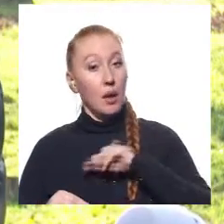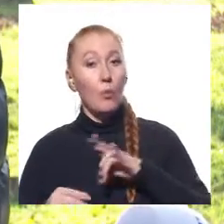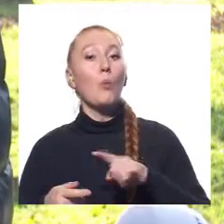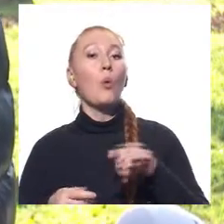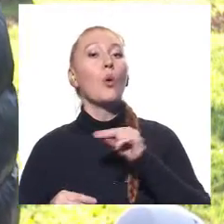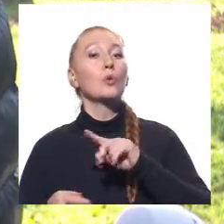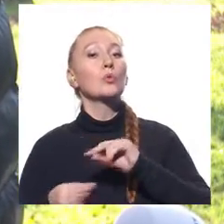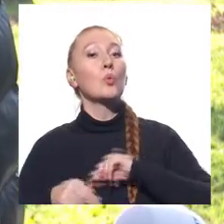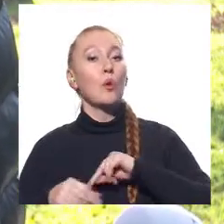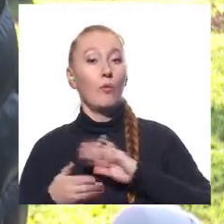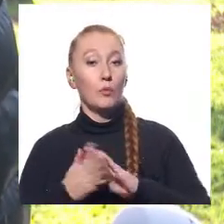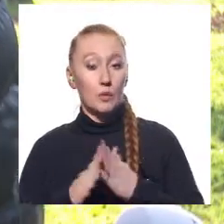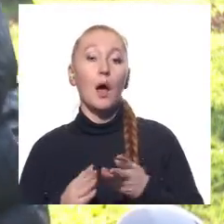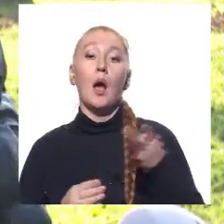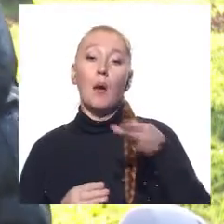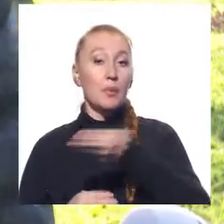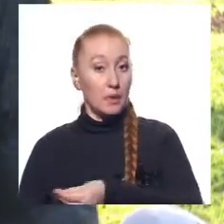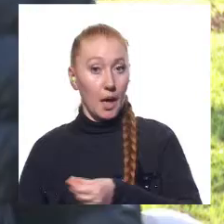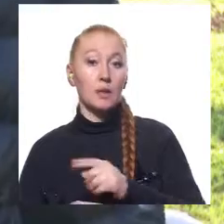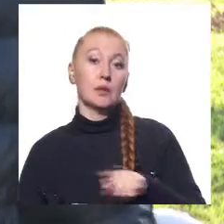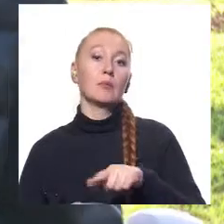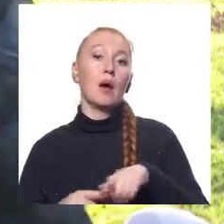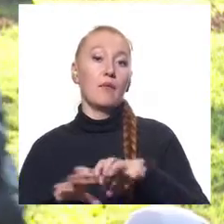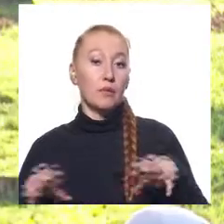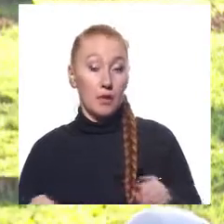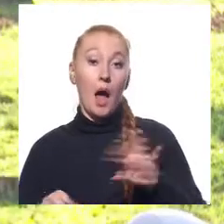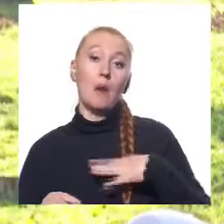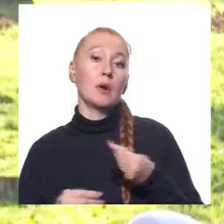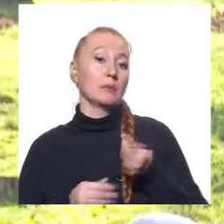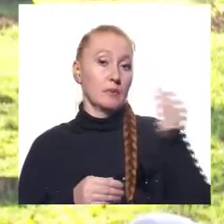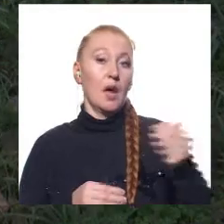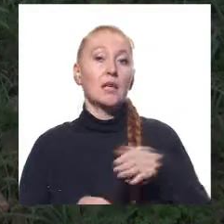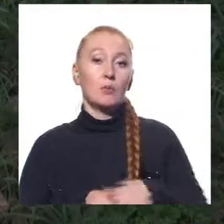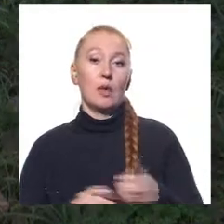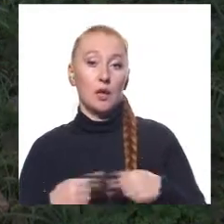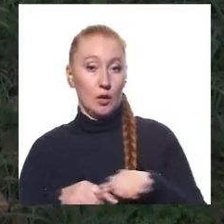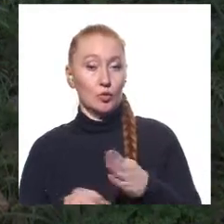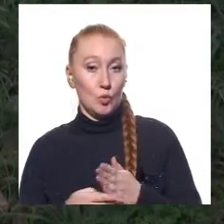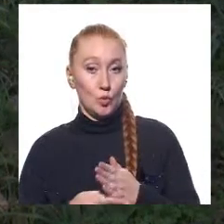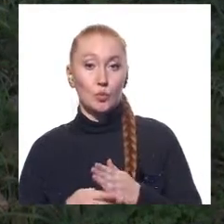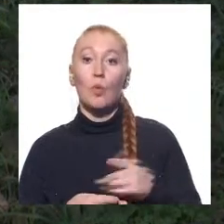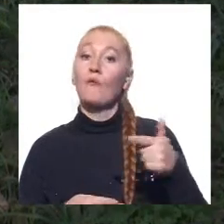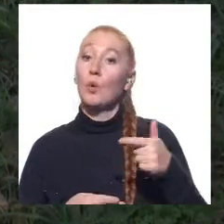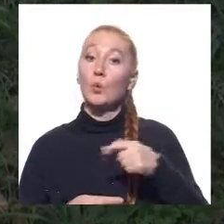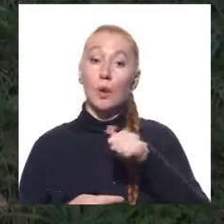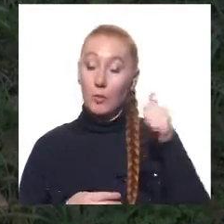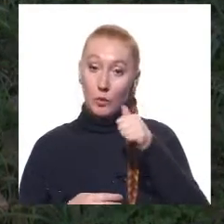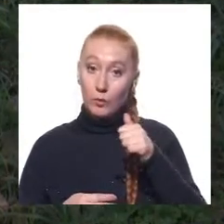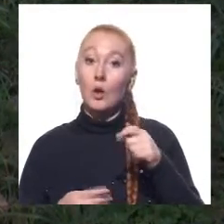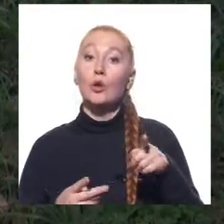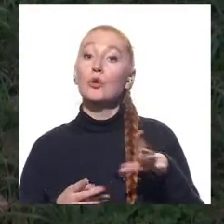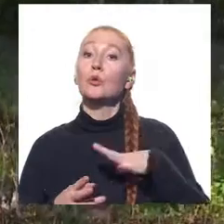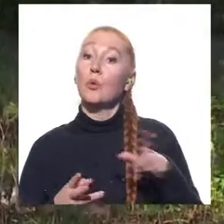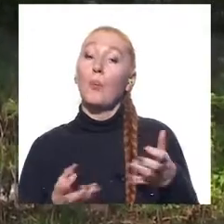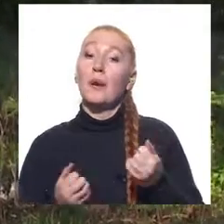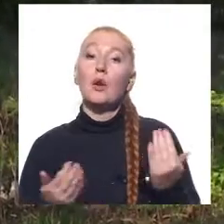трудовим договором, сплачує за це міськрада, а ми перераховуємо гроші виконавчій службі. У грудні минулого року для належного отримання